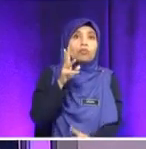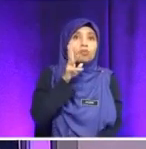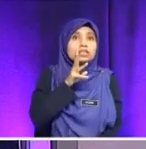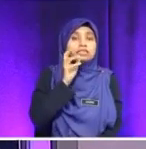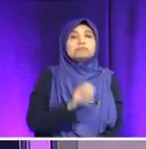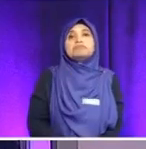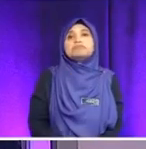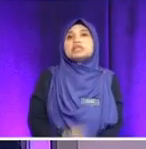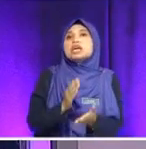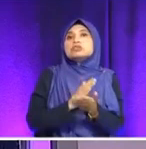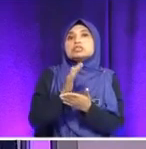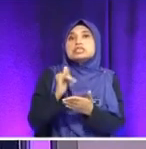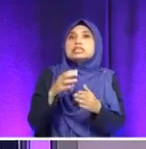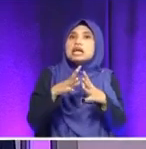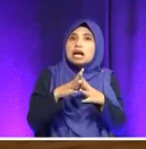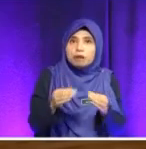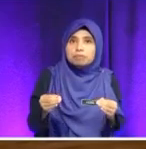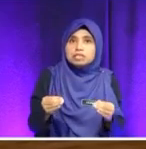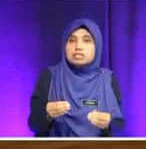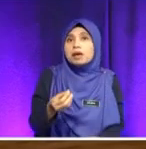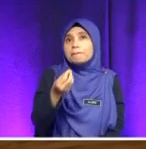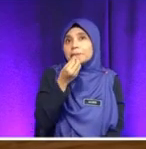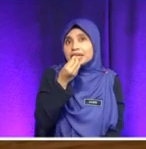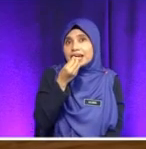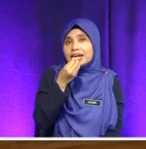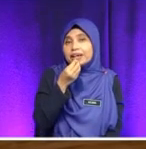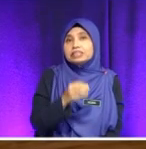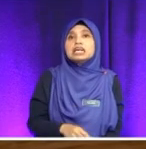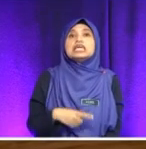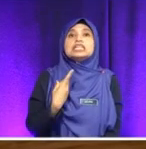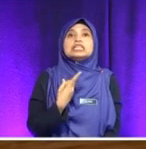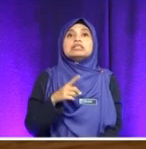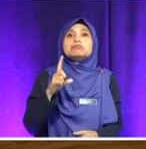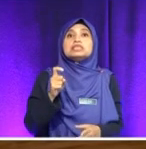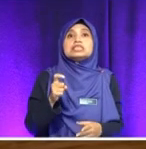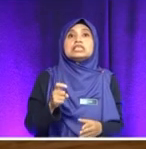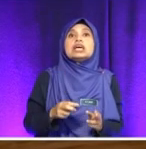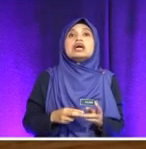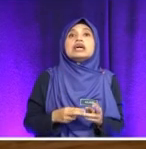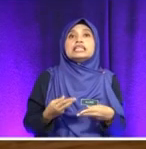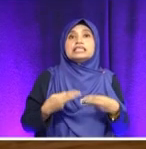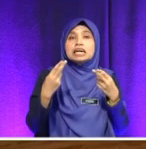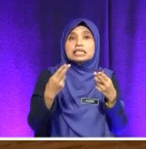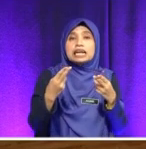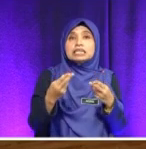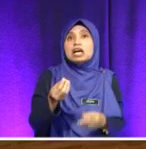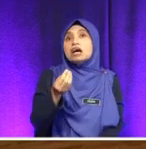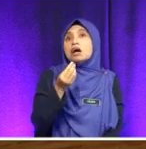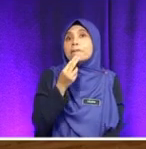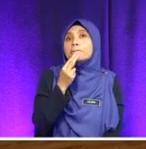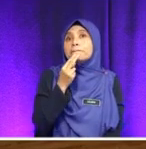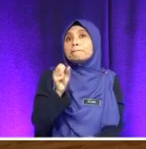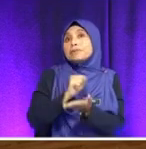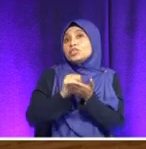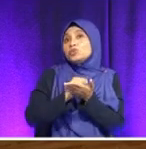Okey? Okey, seterusnya bila dah habis menikmati hidangan utama, kita perlu menghidang dessert kan? Menghidangkan pencuci mulut. Jadi